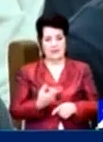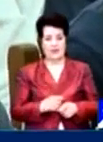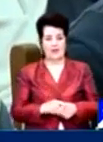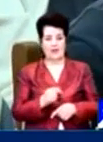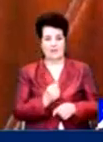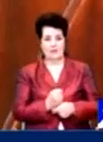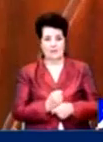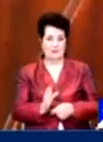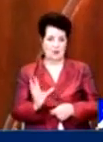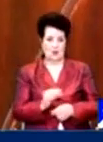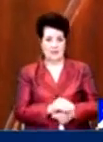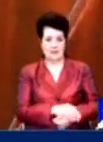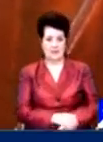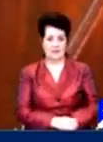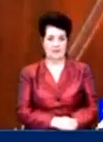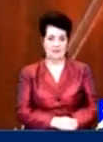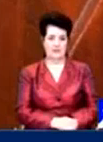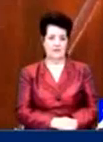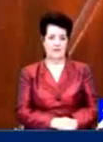apasă pe clape.